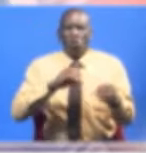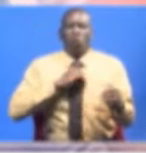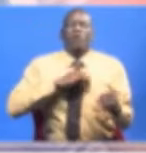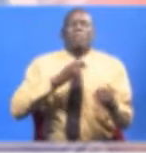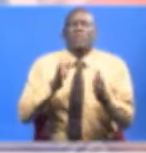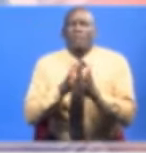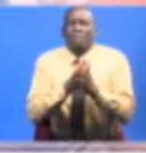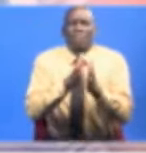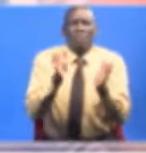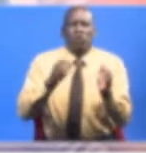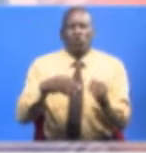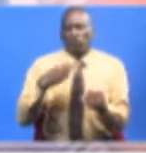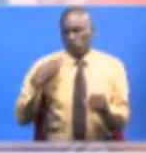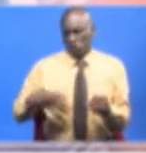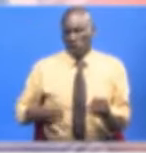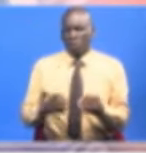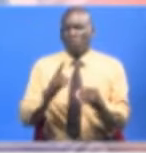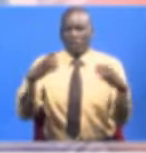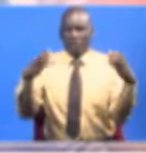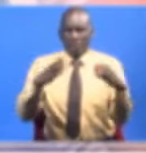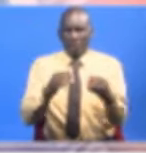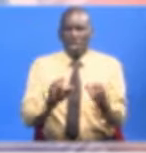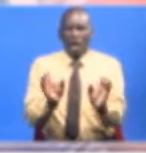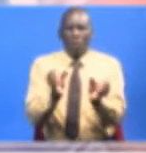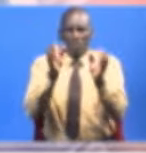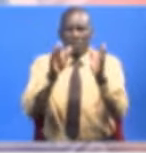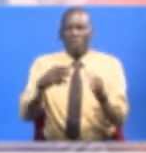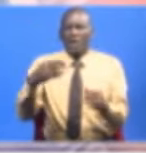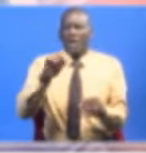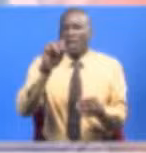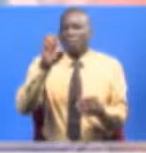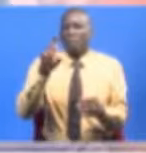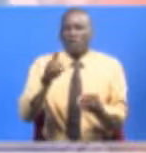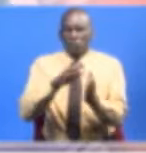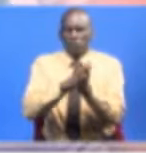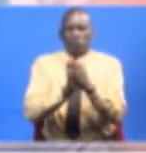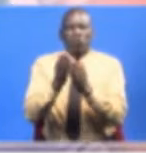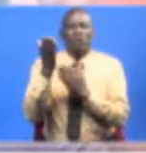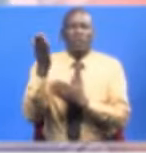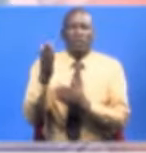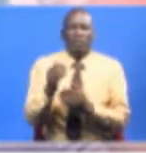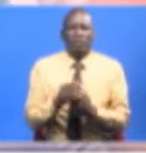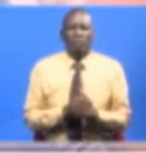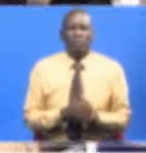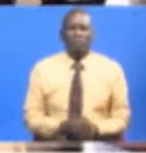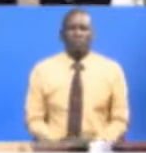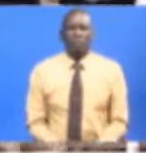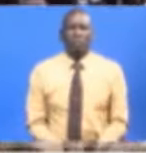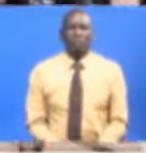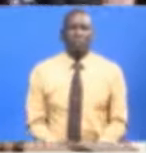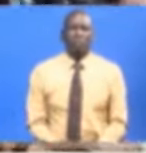wa Uchina na kampuni moja. Mwanahabari wetu Hemed Abdalla ameandaa taarifa hiyo kwa kina.